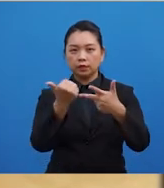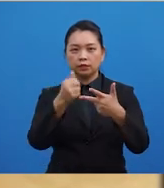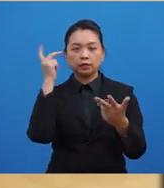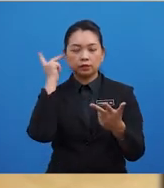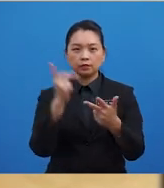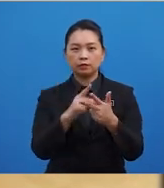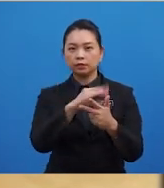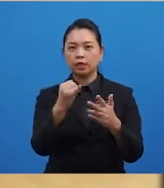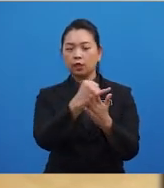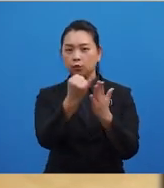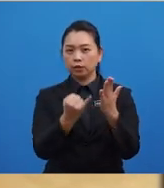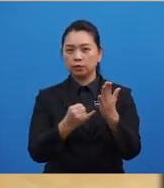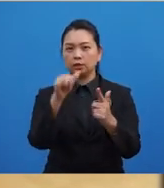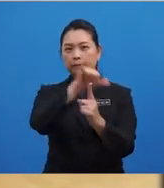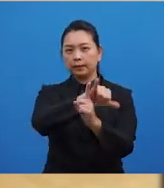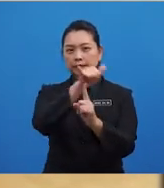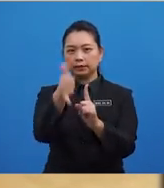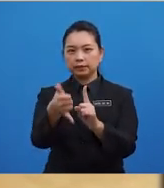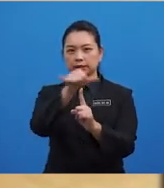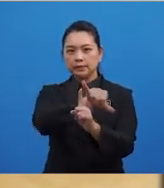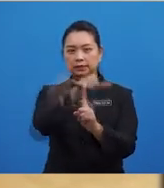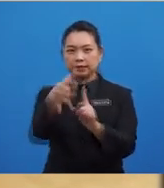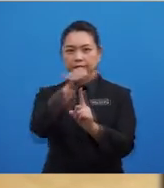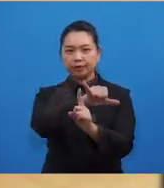pasti dan melukis paksi simetri.